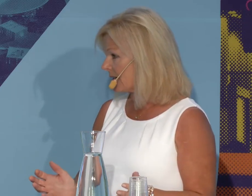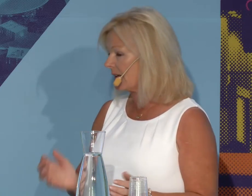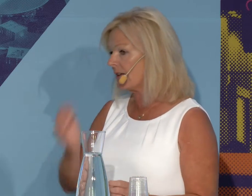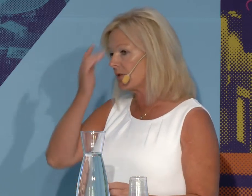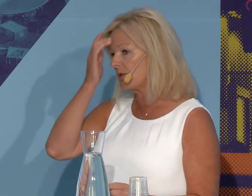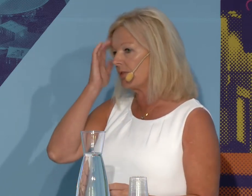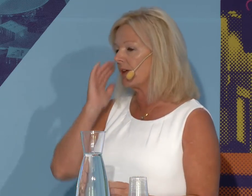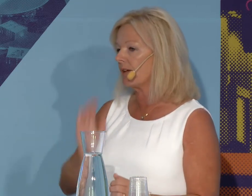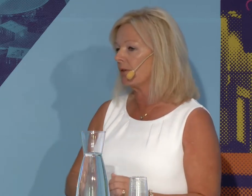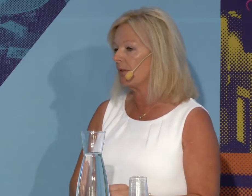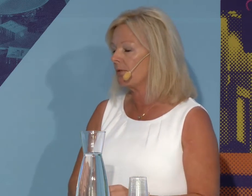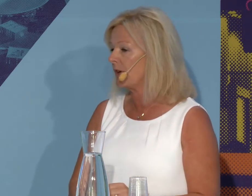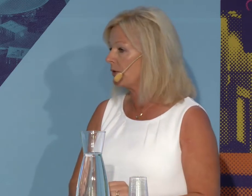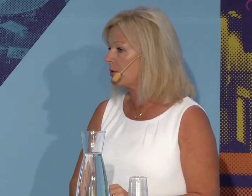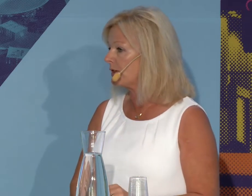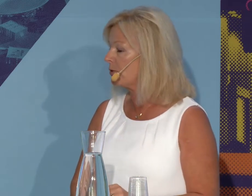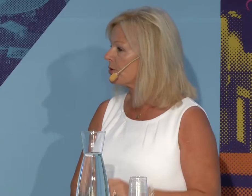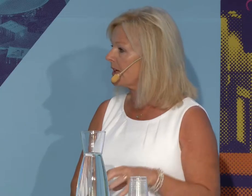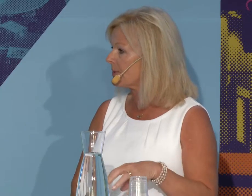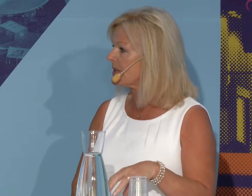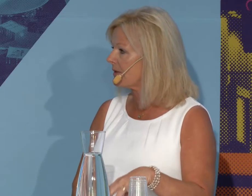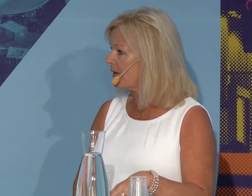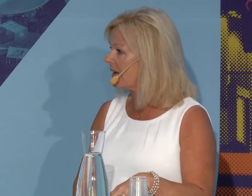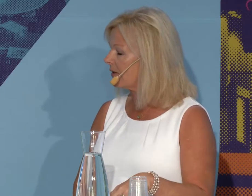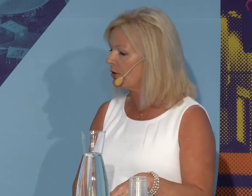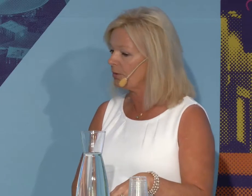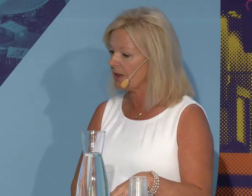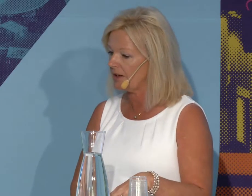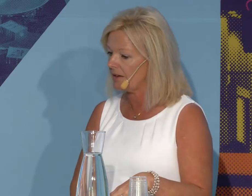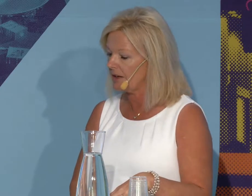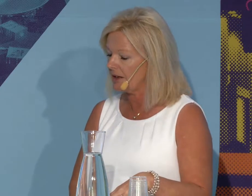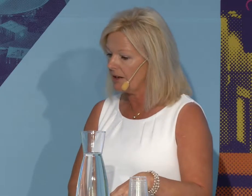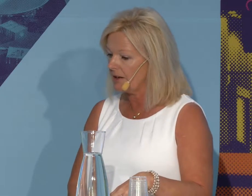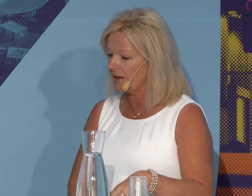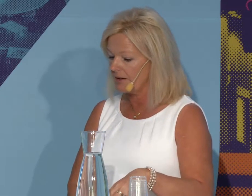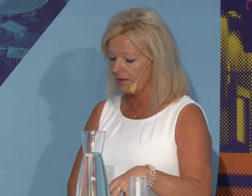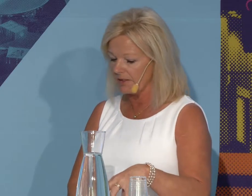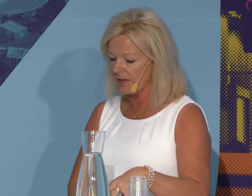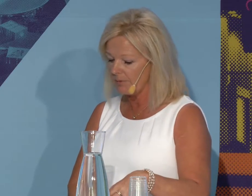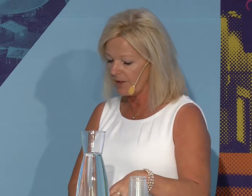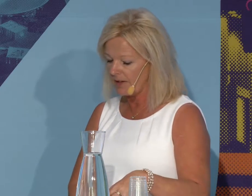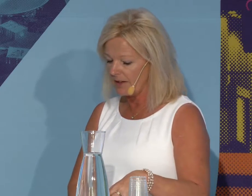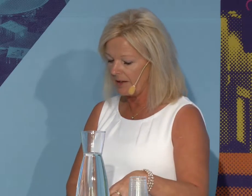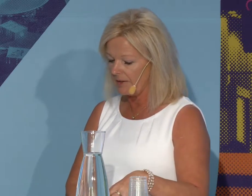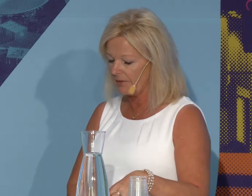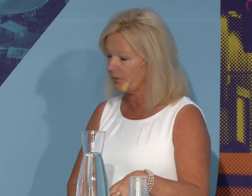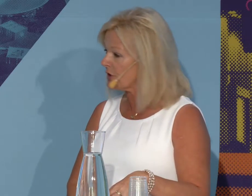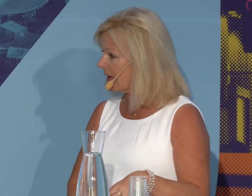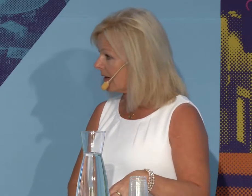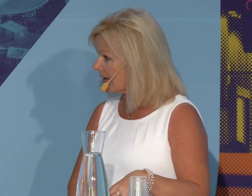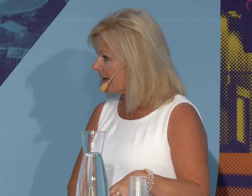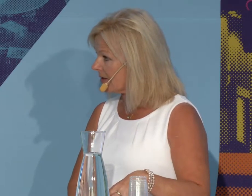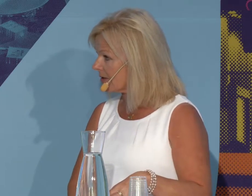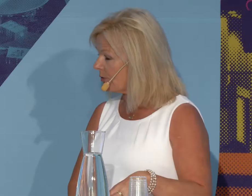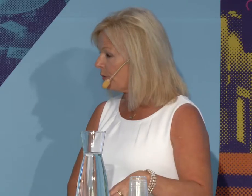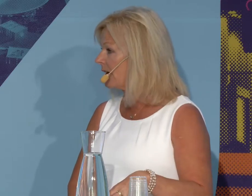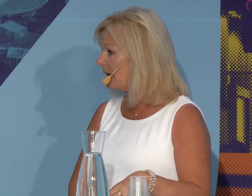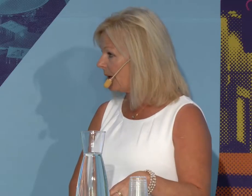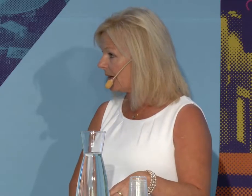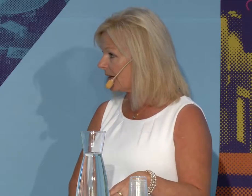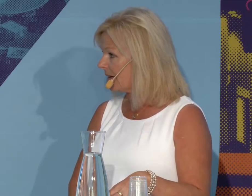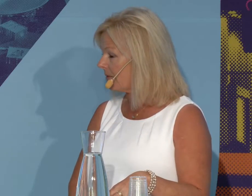för ett tilläggsdirektiv som vi fick för ett år sedan, också mer specifikt, hur kan samverkan förstärkas